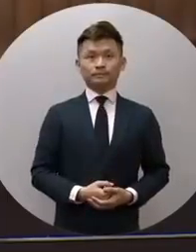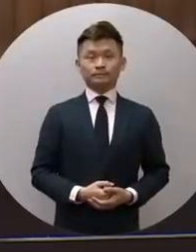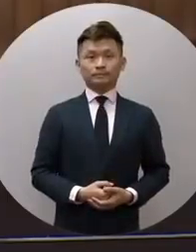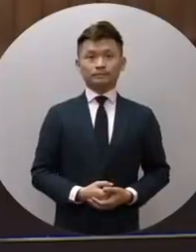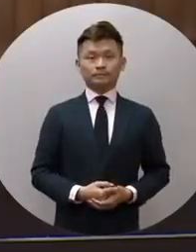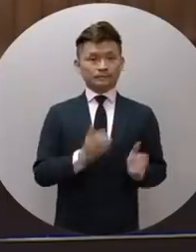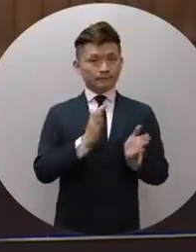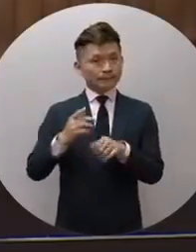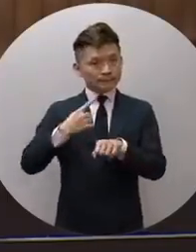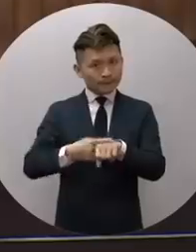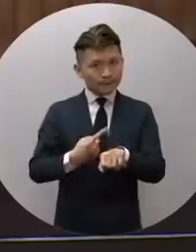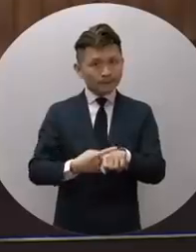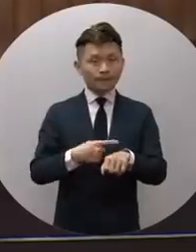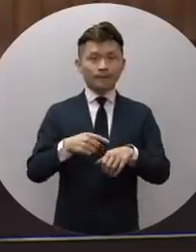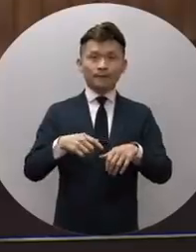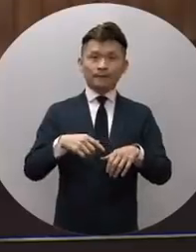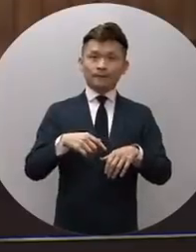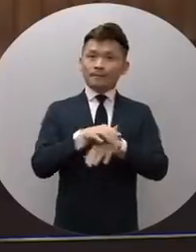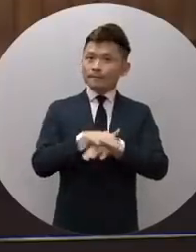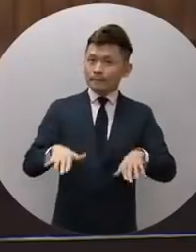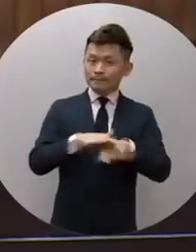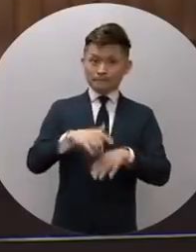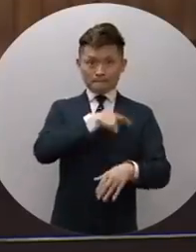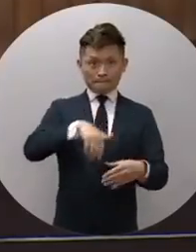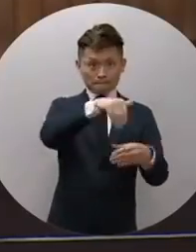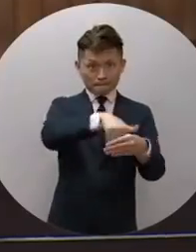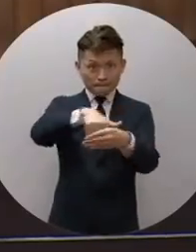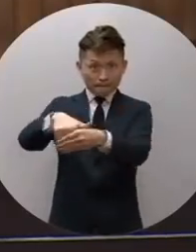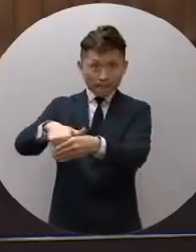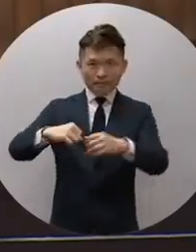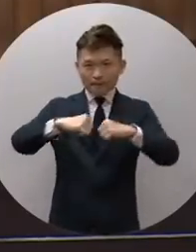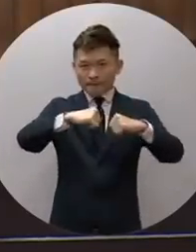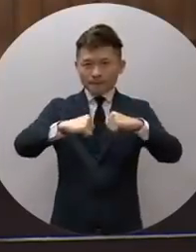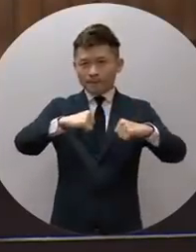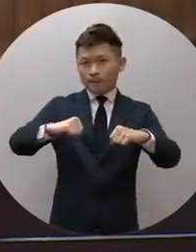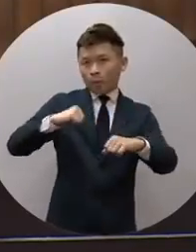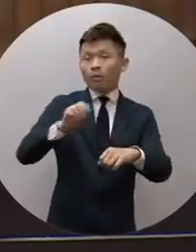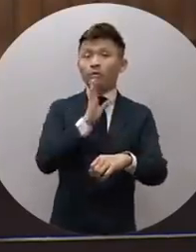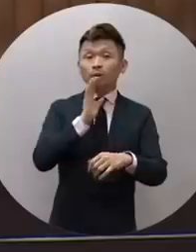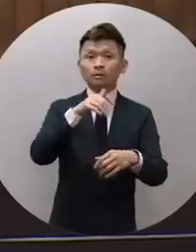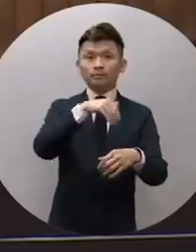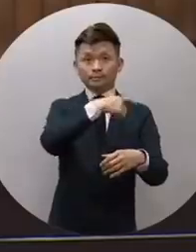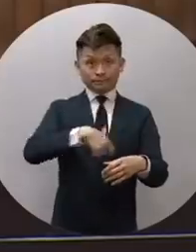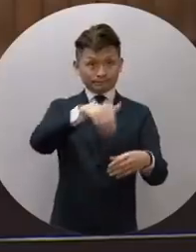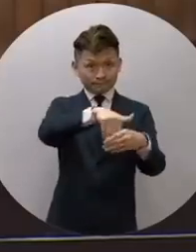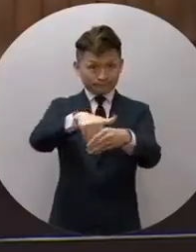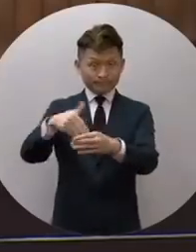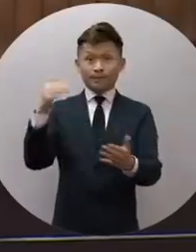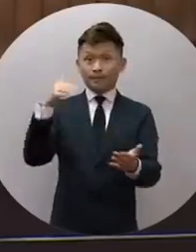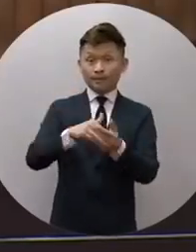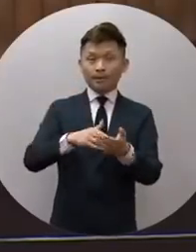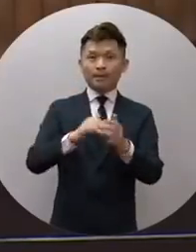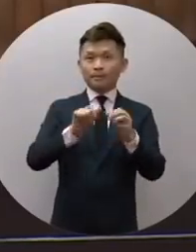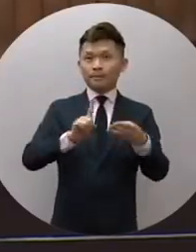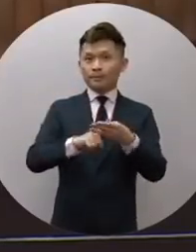理性和平的民主大选，纵有激烈的选举竞争，前后必能团结的民主大